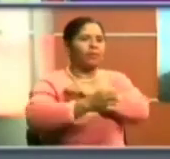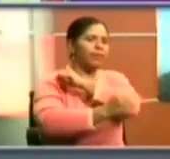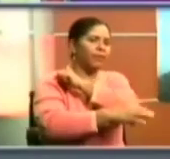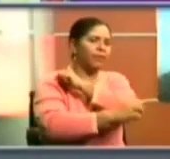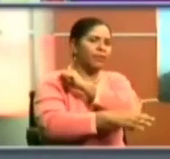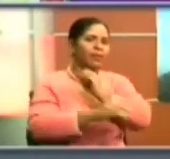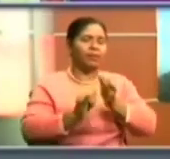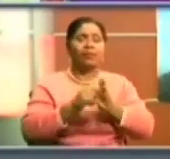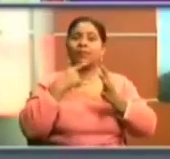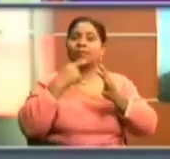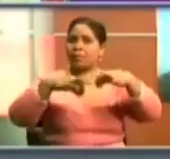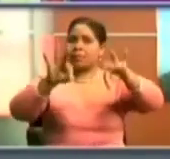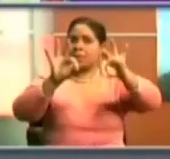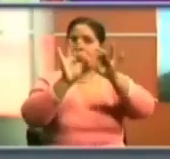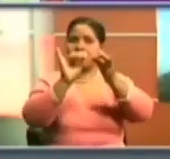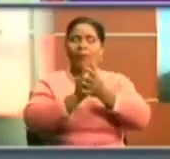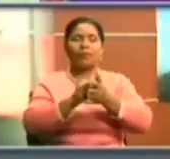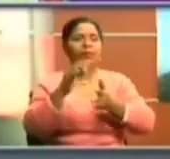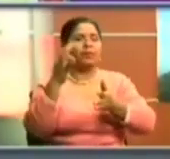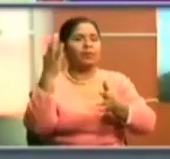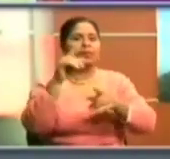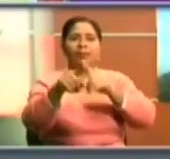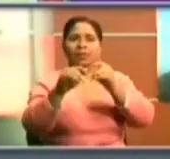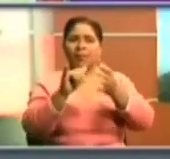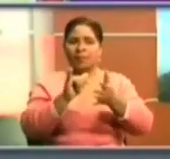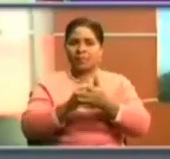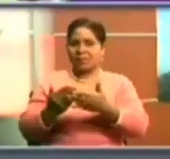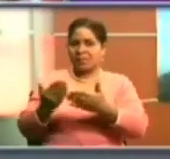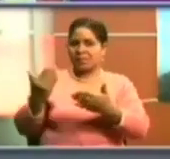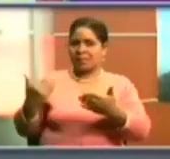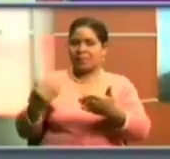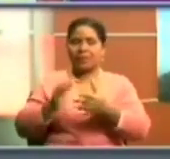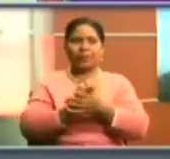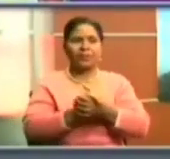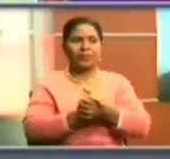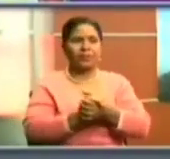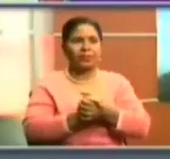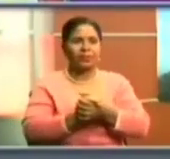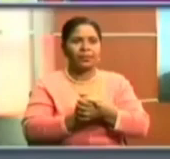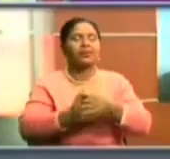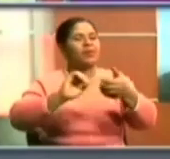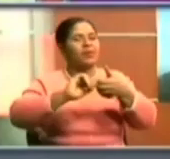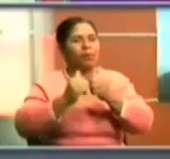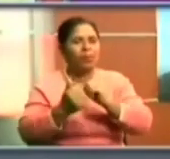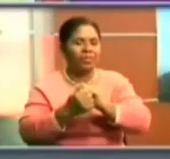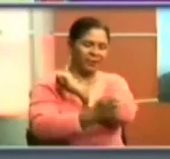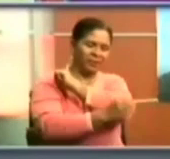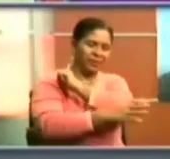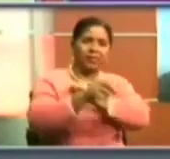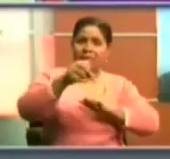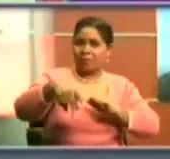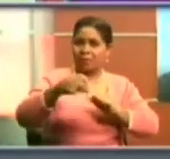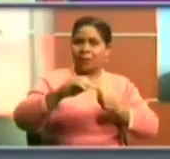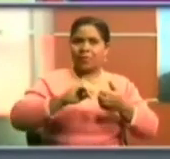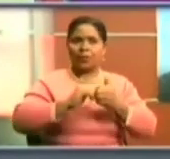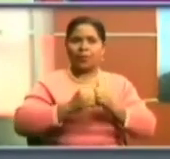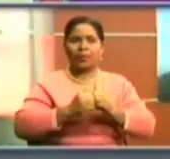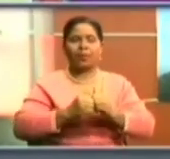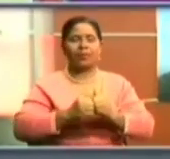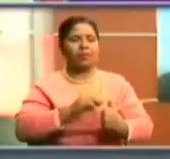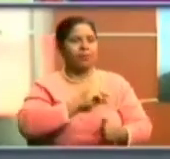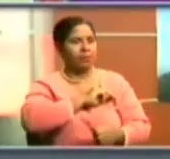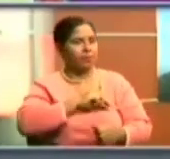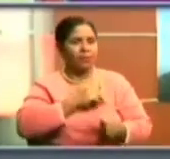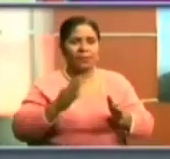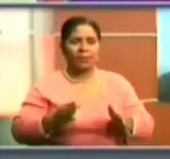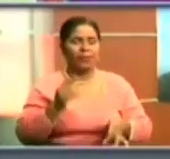c'est vraiment important. La France s'est avancée dans la question intercommunalité. Échec gestion d'échecs pour nos présidents, nous-mêmes comme magistrats,